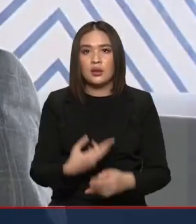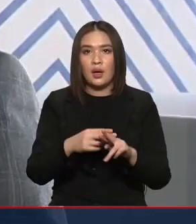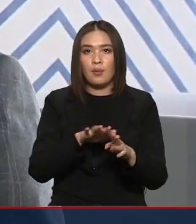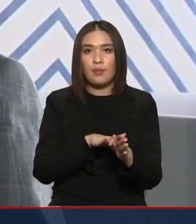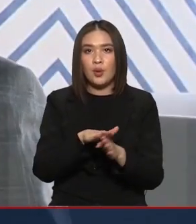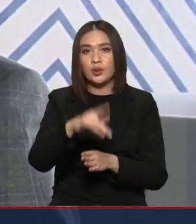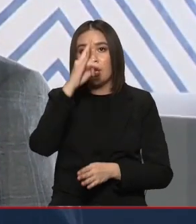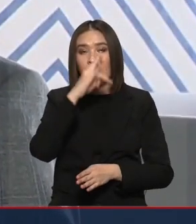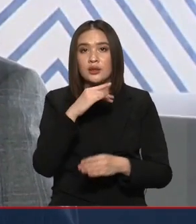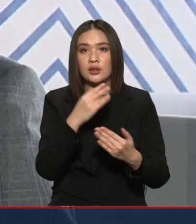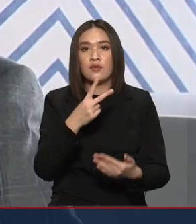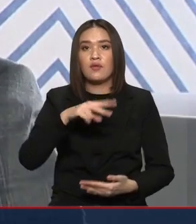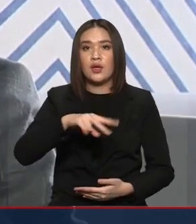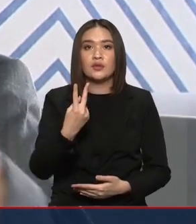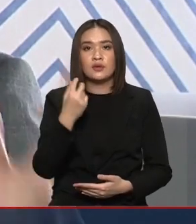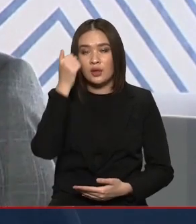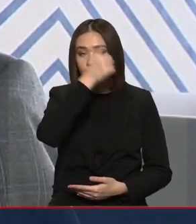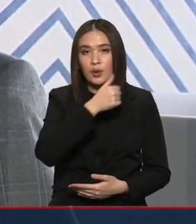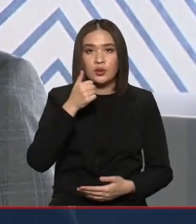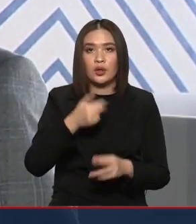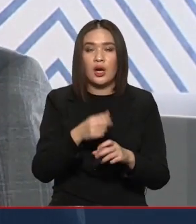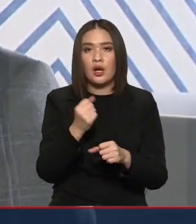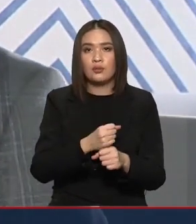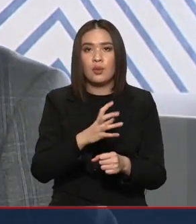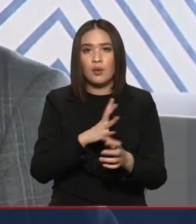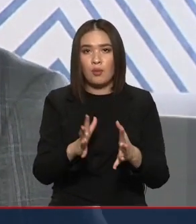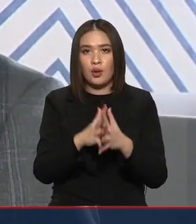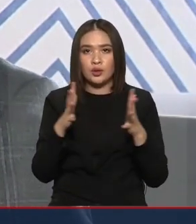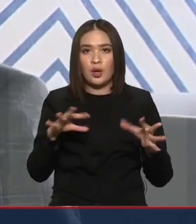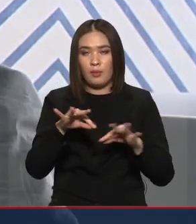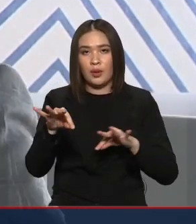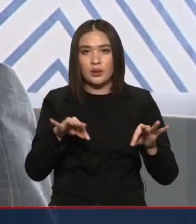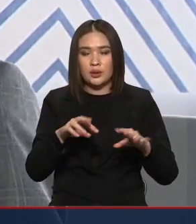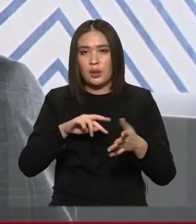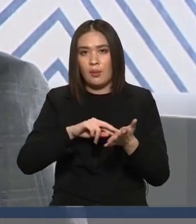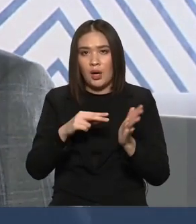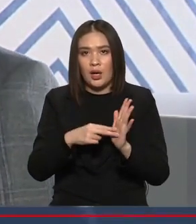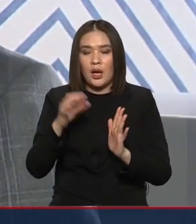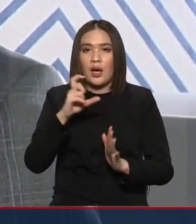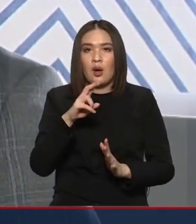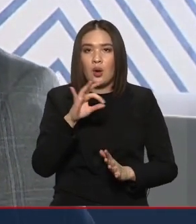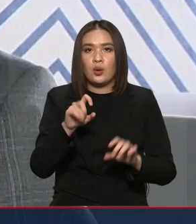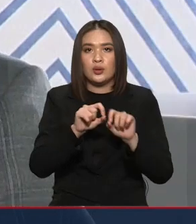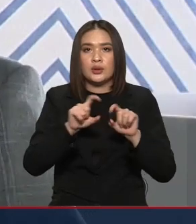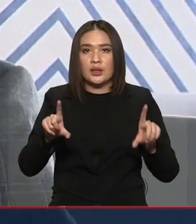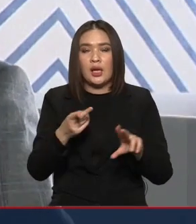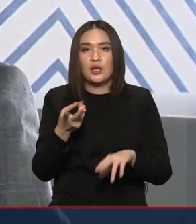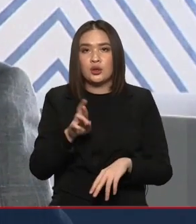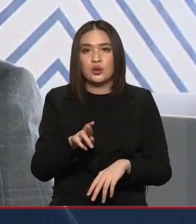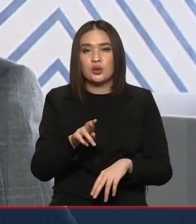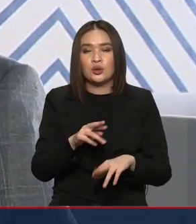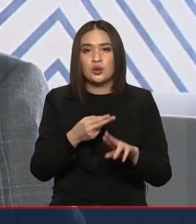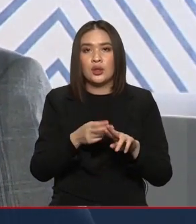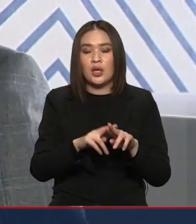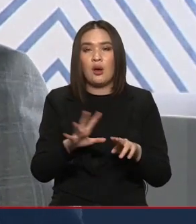в 2 втором году мы разработали очень крупный проект это экосистема для школ мы закрыли там